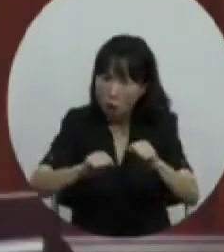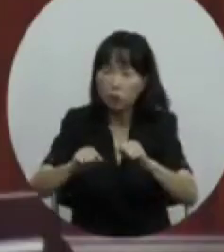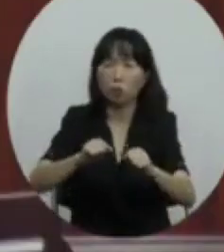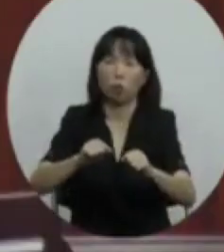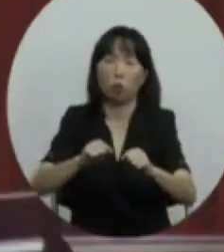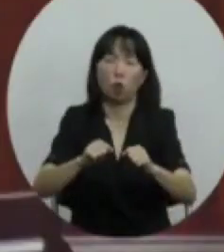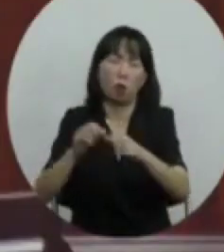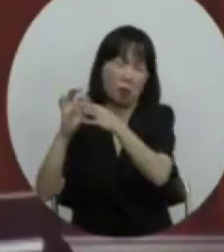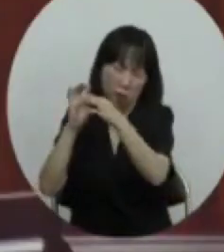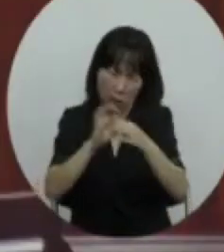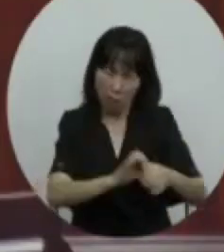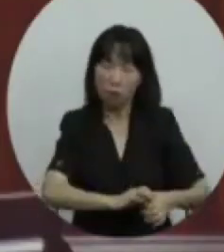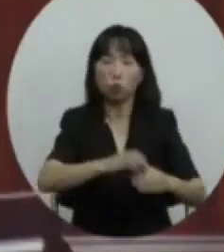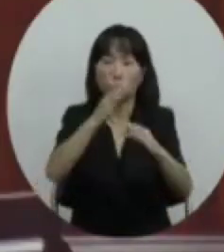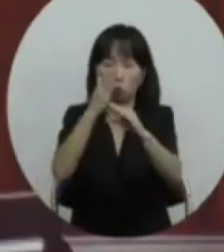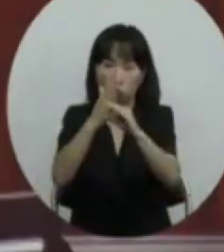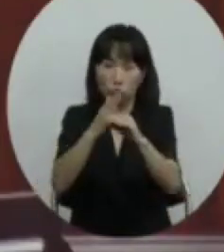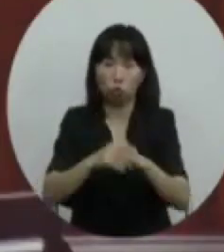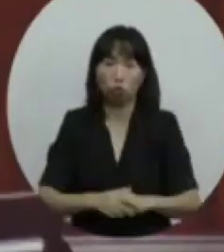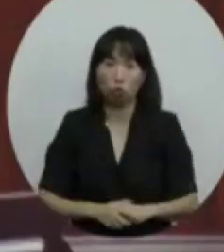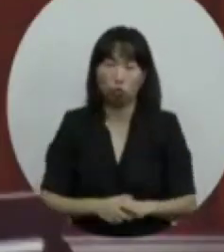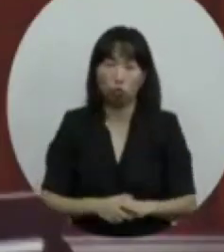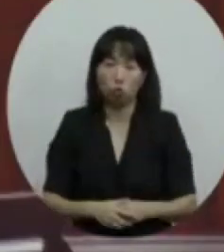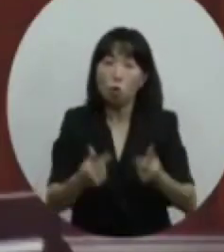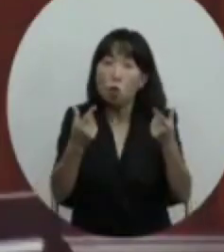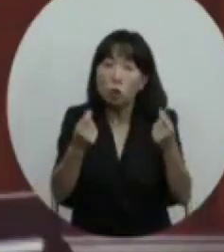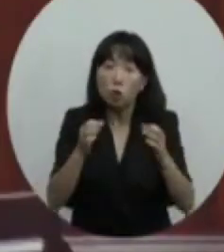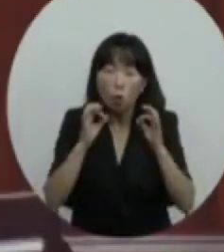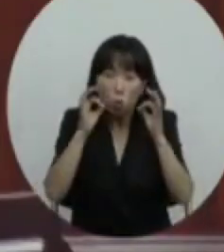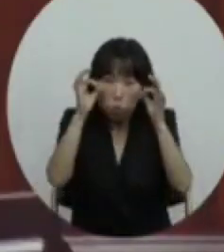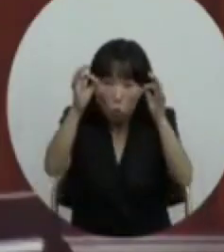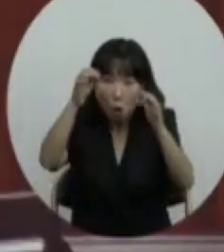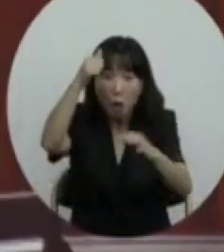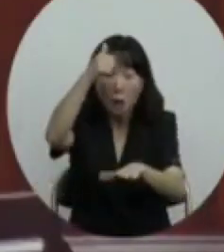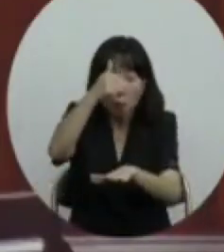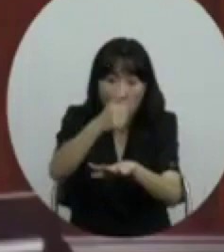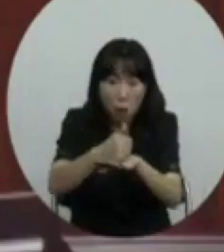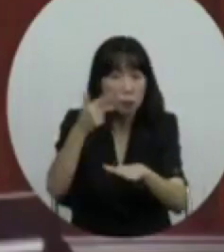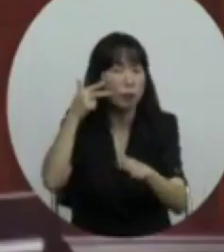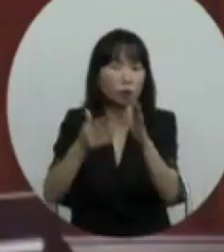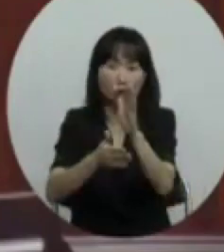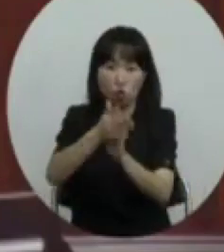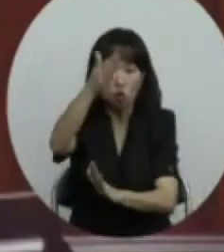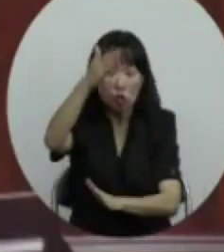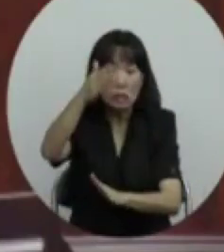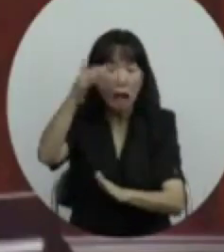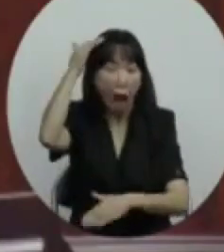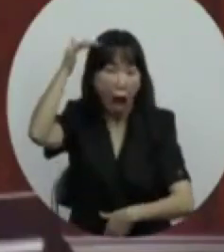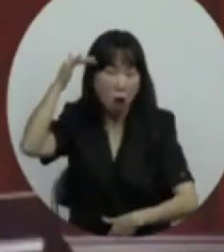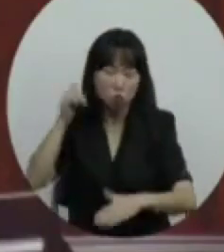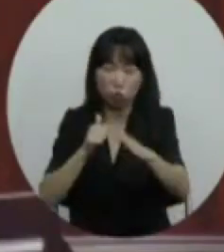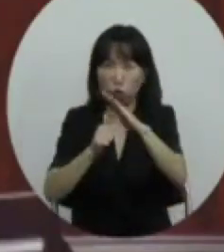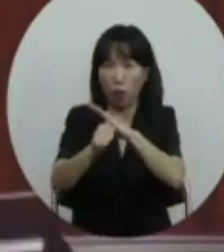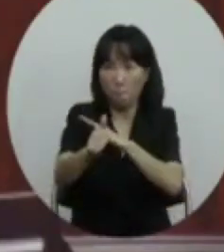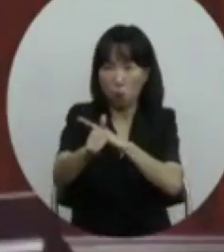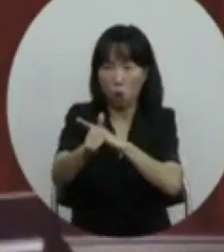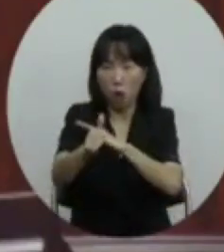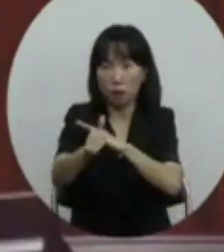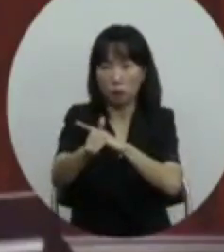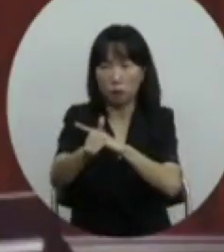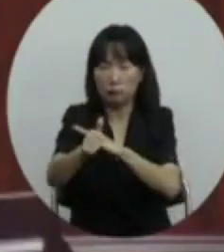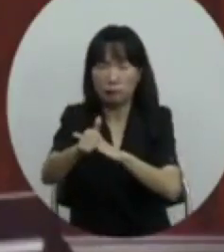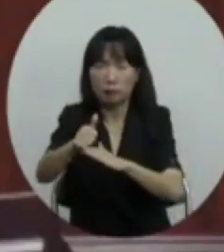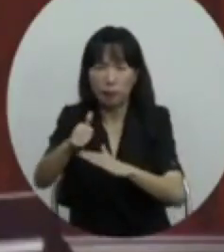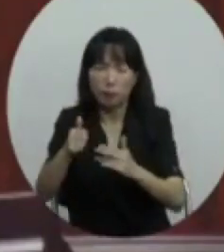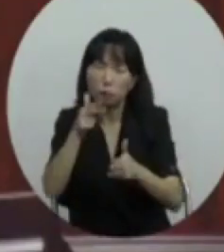추진되고 있습니다. 이러한 노력이 결실을 맺어 여주시가 대한민국을 대표하는 첨단